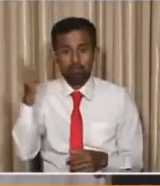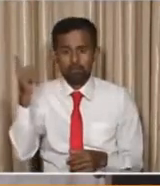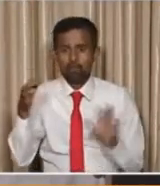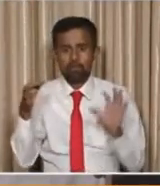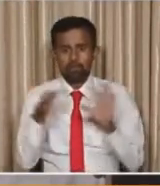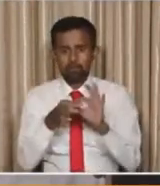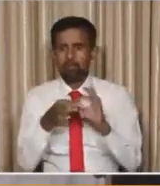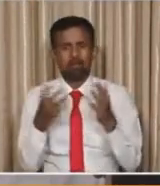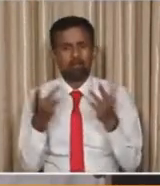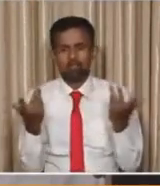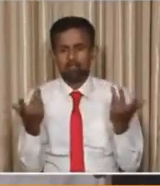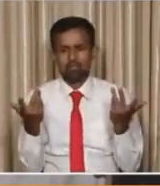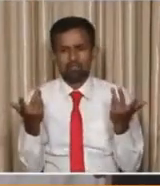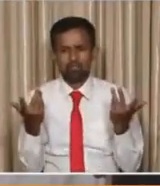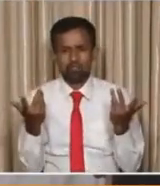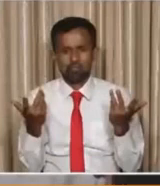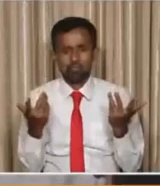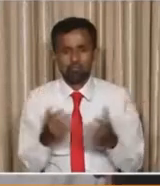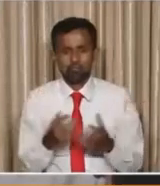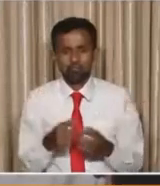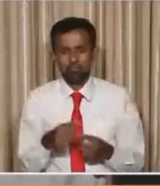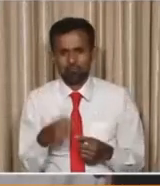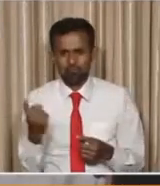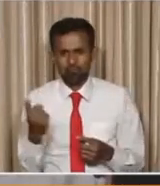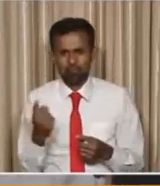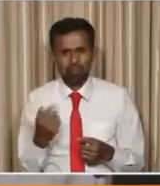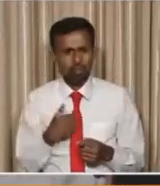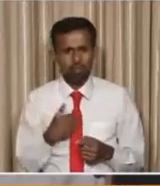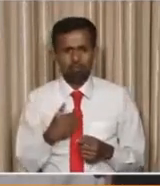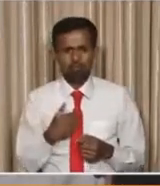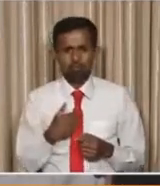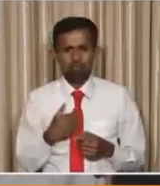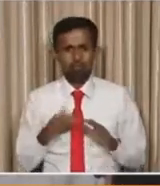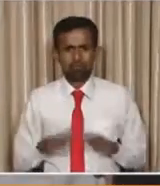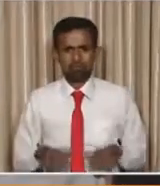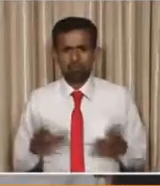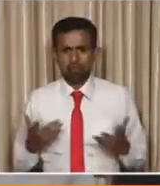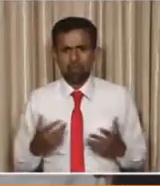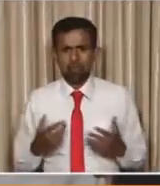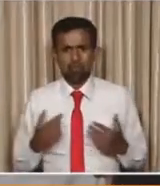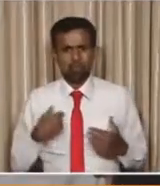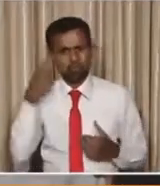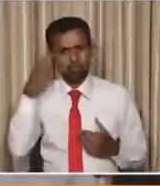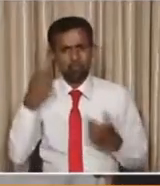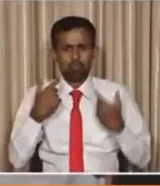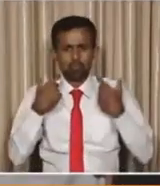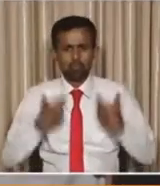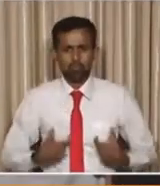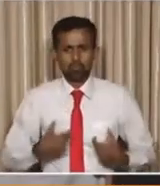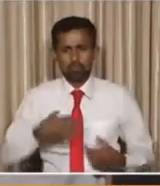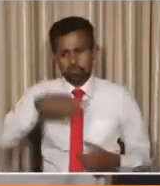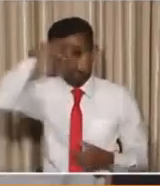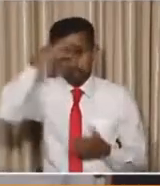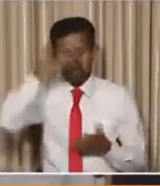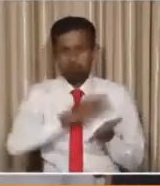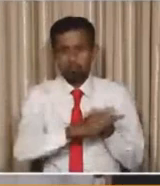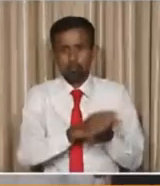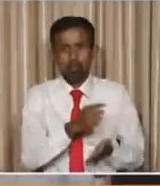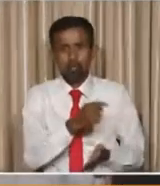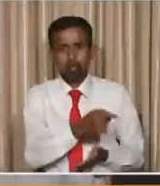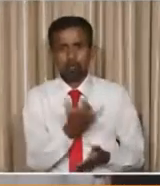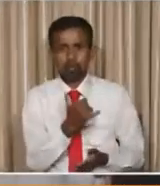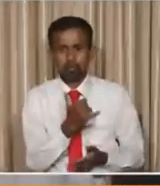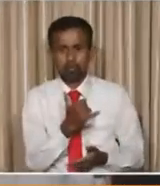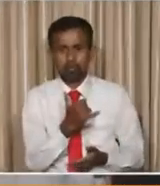සම්බන්ධ වෙලා නෑ. අන්තයක හිටපු අයත් කිව්වා අපි කිසිවද මෙතන හිටියේ අපි හිටියේ රාජපක්ෂලට සිංහල සහයෝගය තියෙනවා කියලා.